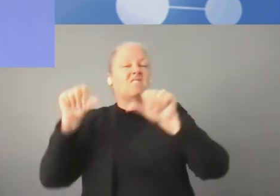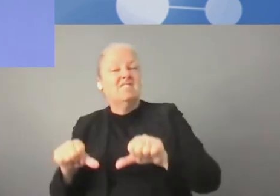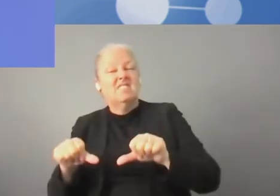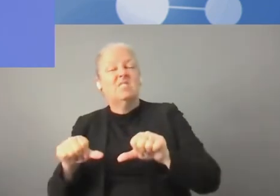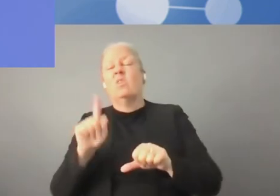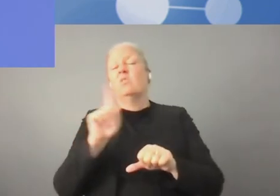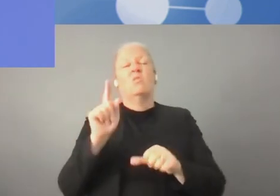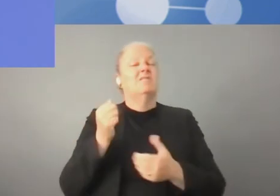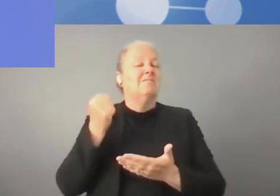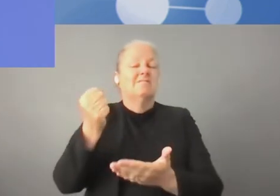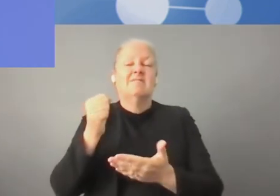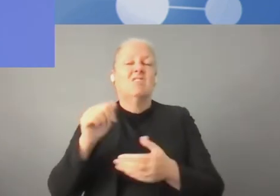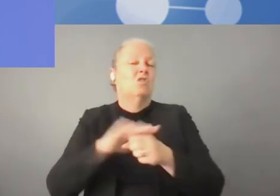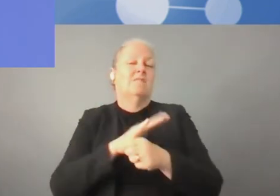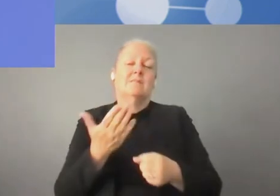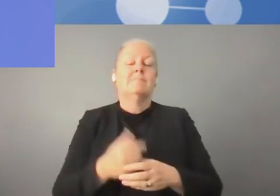所以，如果我们谈立陶宛的企业，他们实际上不想这个外国的公司投资，他们所说的是有机发展，所以他们想以比较独立的方式发展他们的业务。当然，他们都是用这些欧盟的补贴。